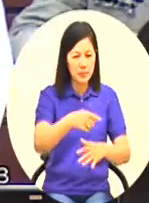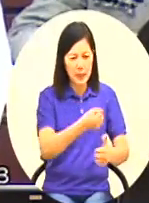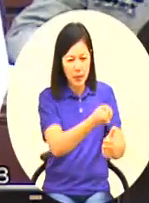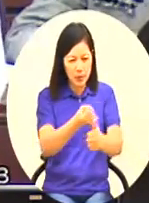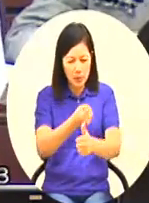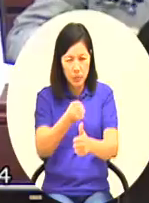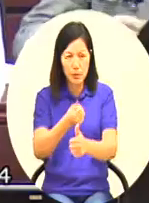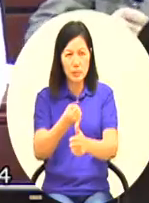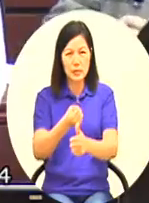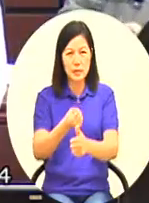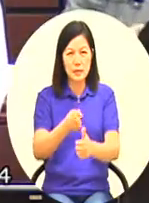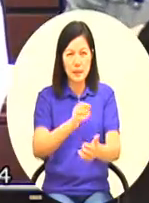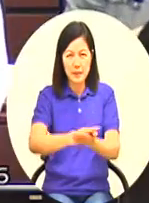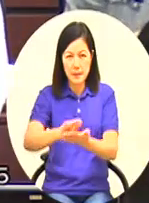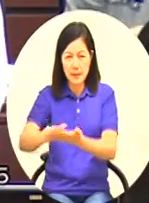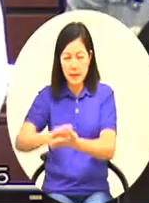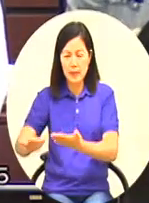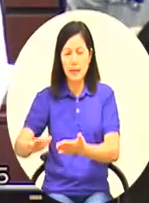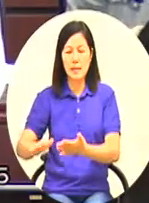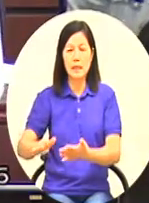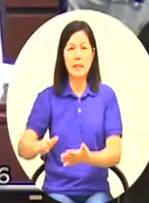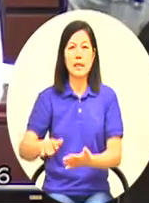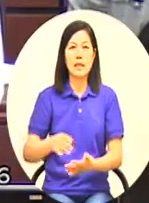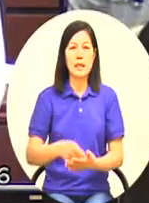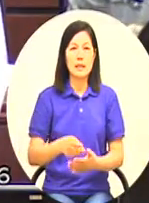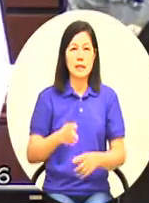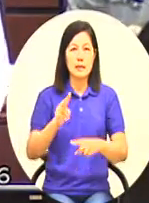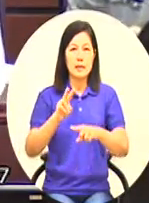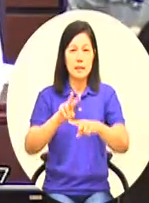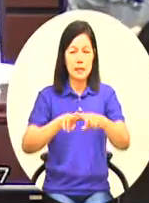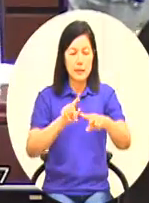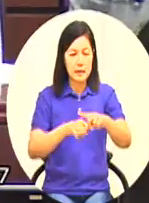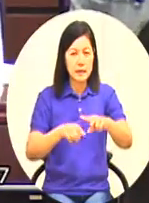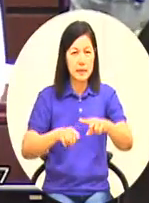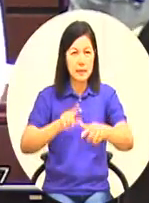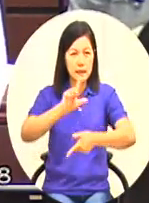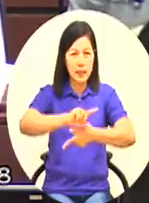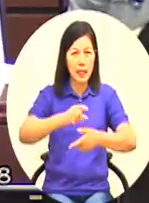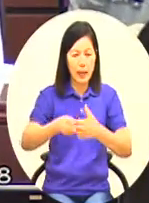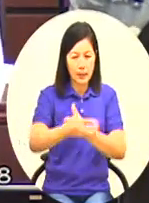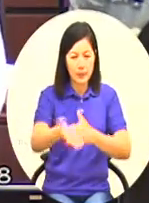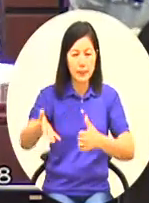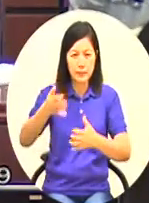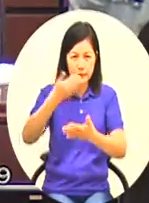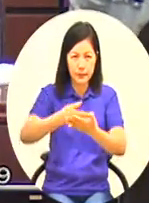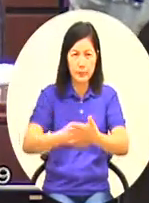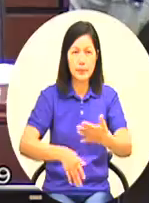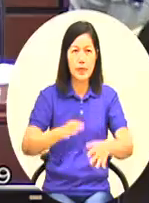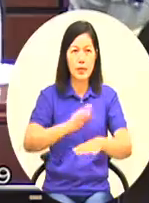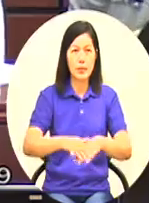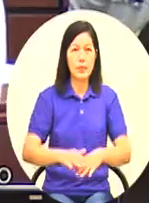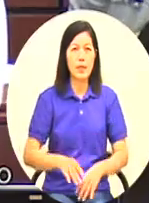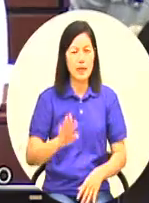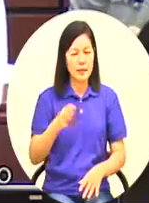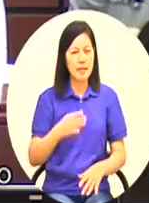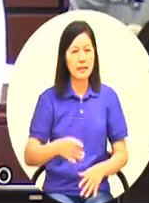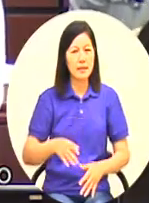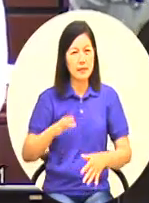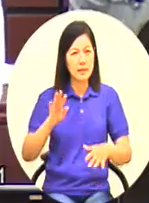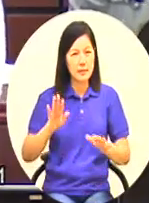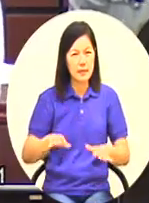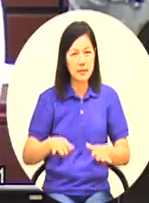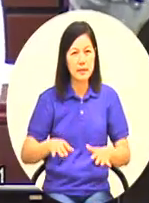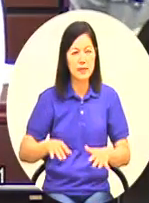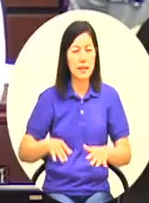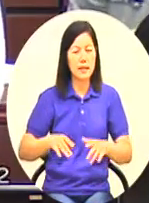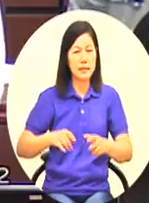的时阵，基本上对支卡的传染的降较少啊吼，但是安尼还阁无够啦吼，因为台湾拄只资料，咱台湾目前有